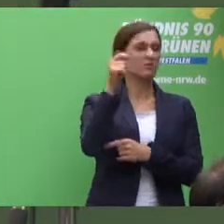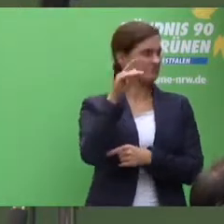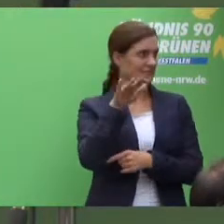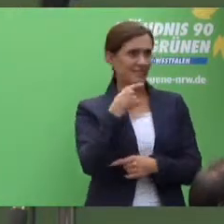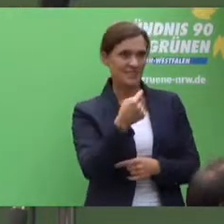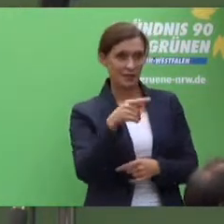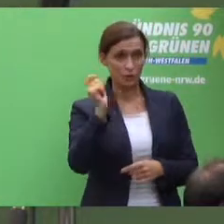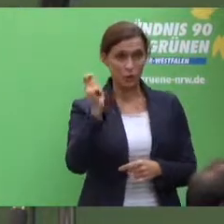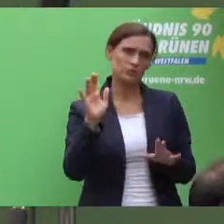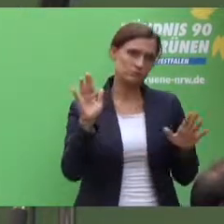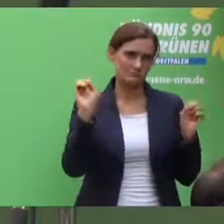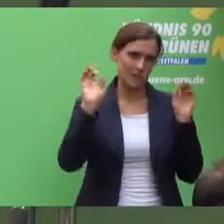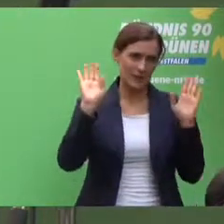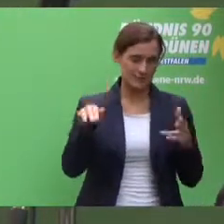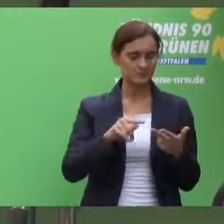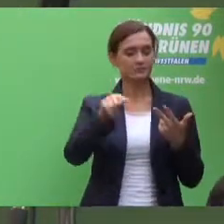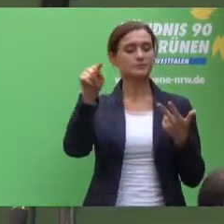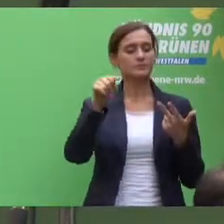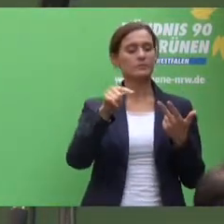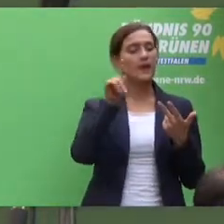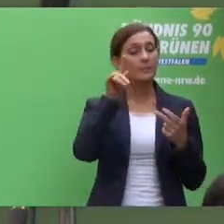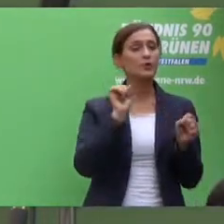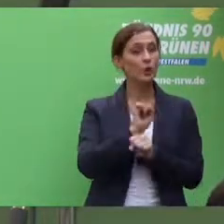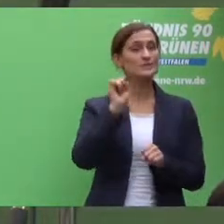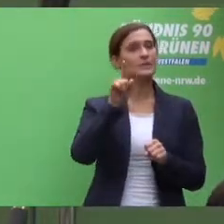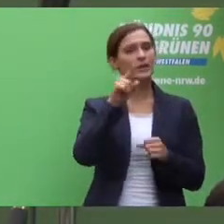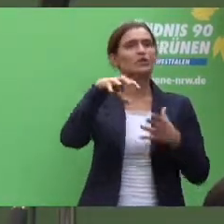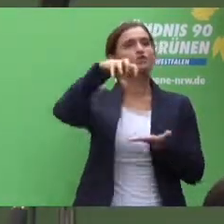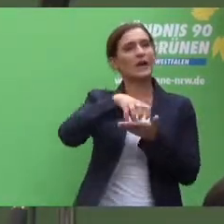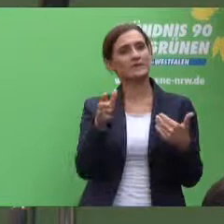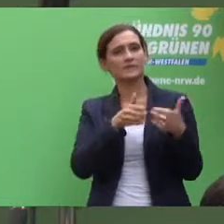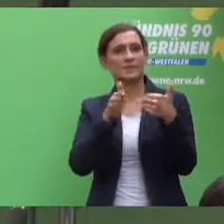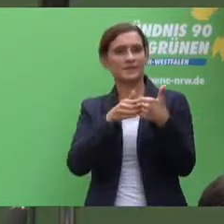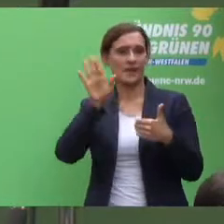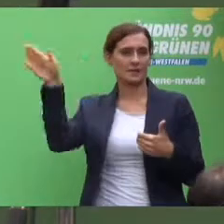sagen? Okay. Also in der Stadt nebenan.